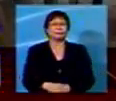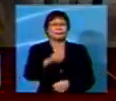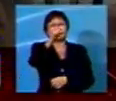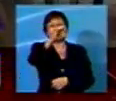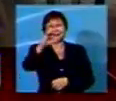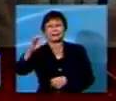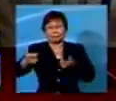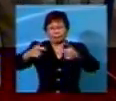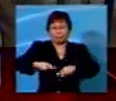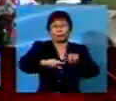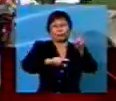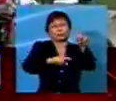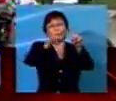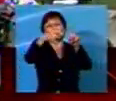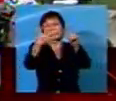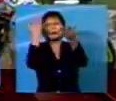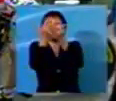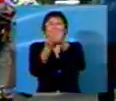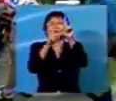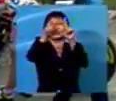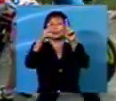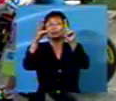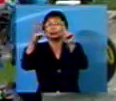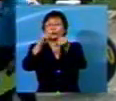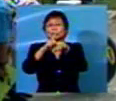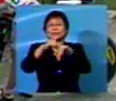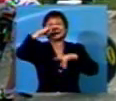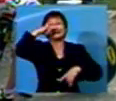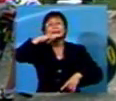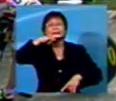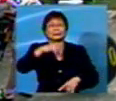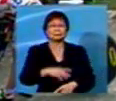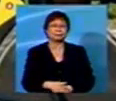ACC akan berlangsung dari 21 mei hingga 1 Jun depan di Astana